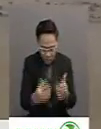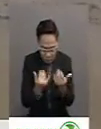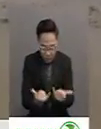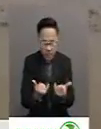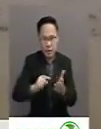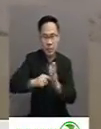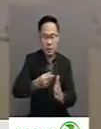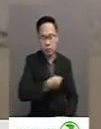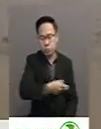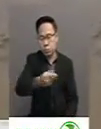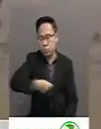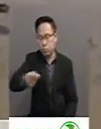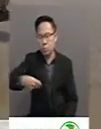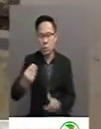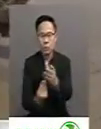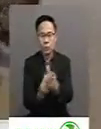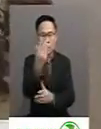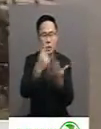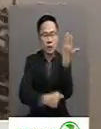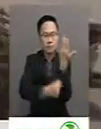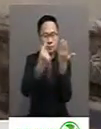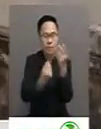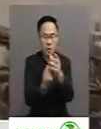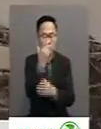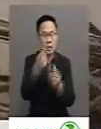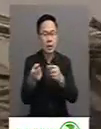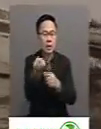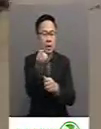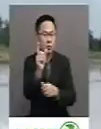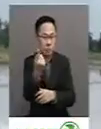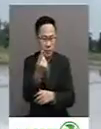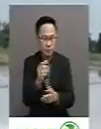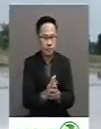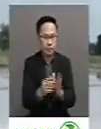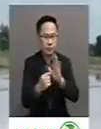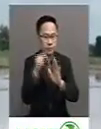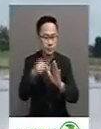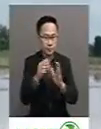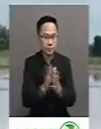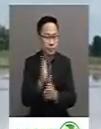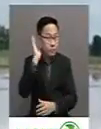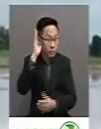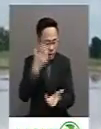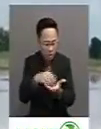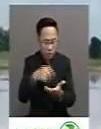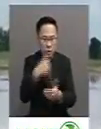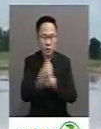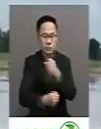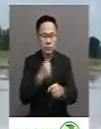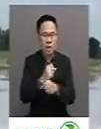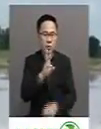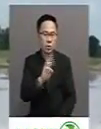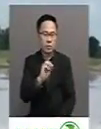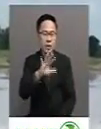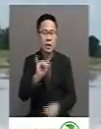ค่ะเป็นชาวนาตำบลท่าช้างชื่อว่าคุณเบิ้มไพเราะก็เล่าให้กับทีมข่าวฟังนะคะว่าทำนามาหลาย10ปีแล้วจำนวน65